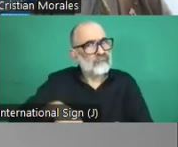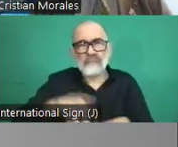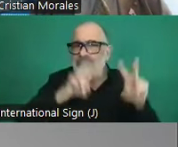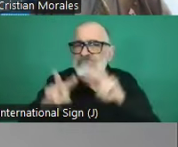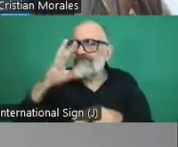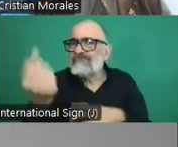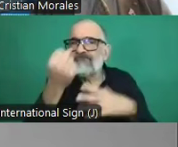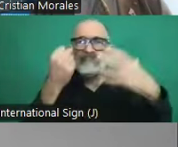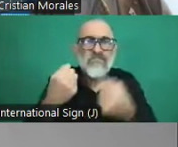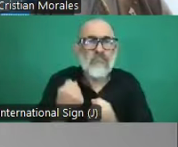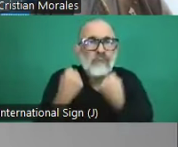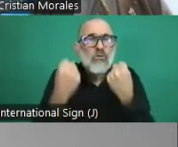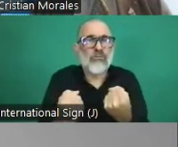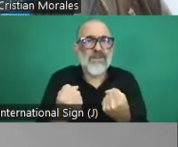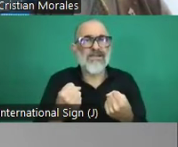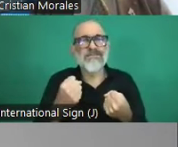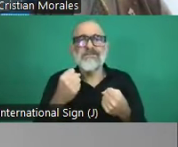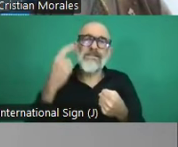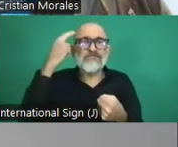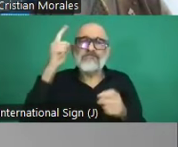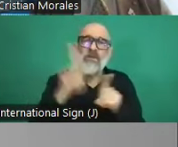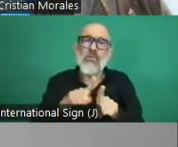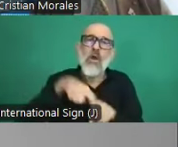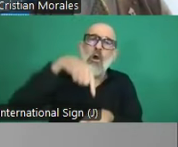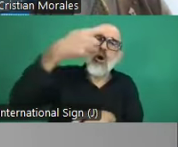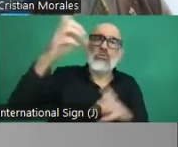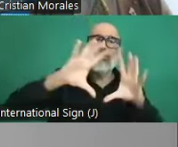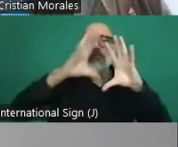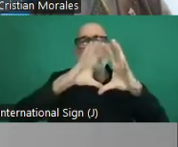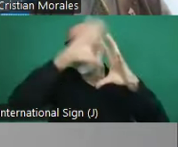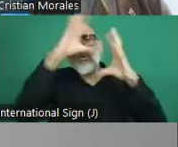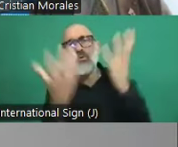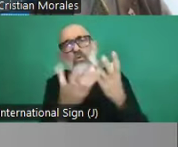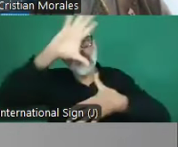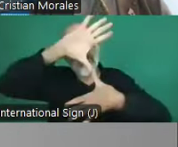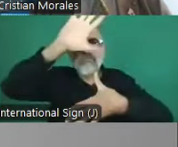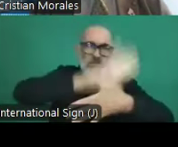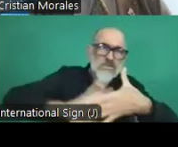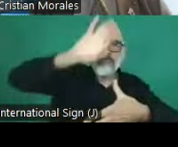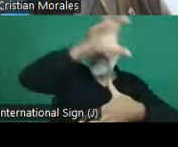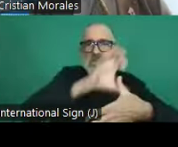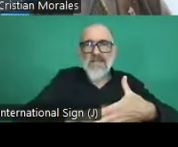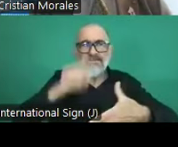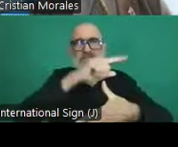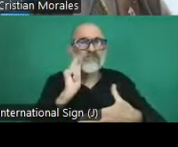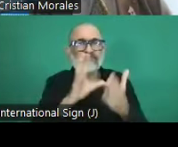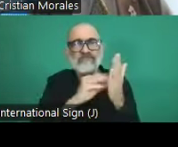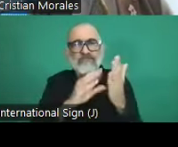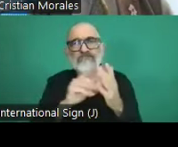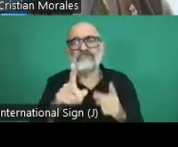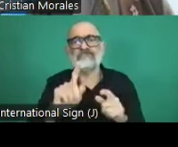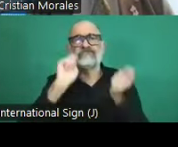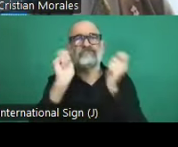experiências société e avec assim d'autres buscar dar uma pays saúde ou melhor às nossas les populações. Muito partenariats obrigado. plutôt avec d'autres pays